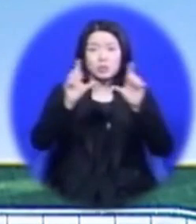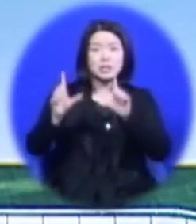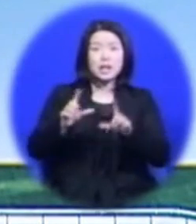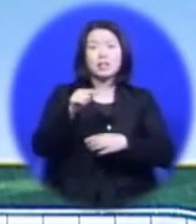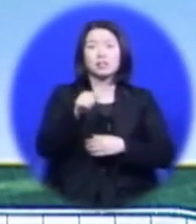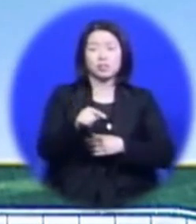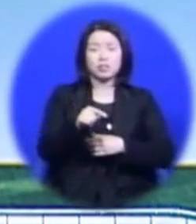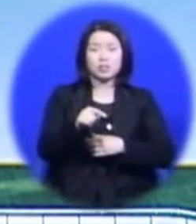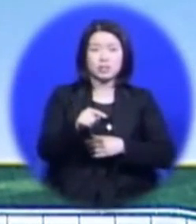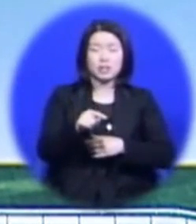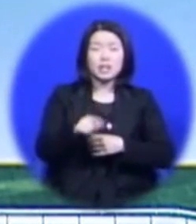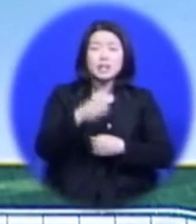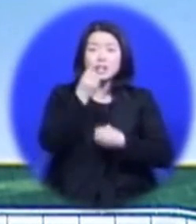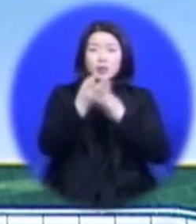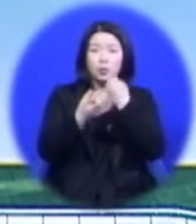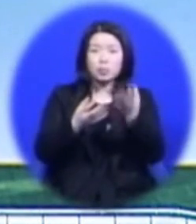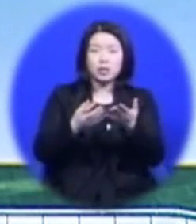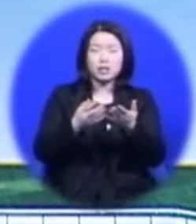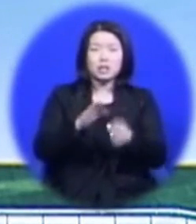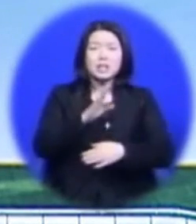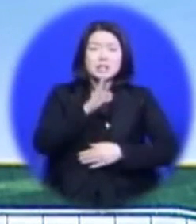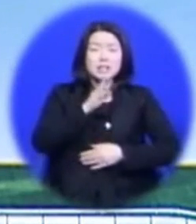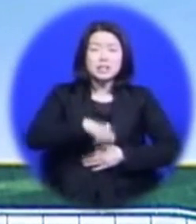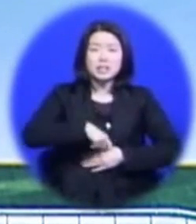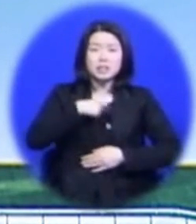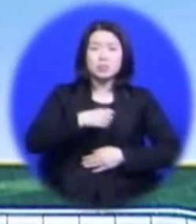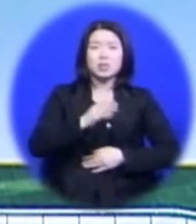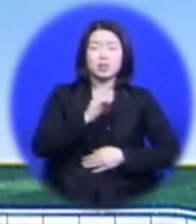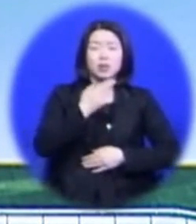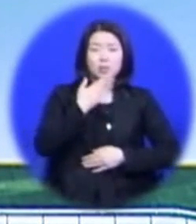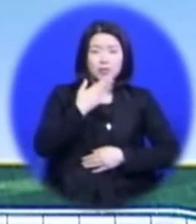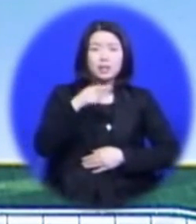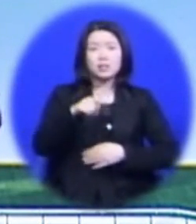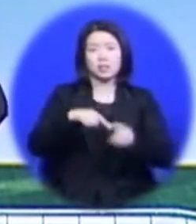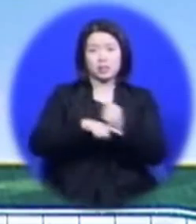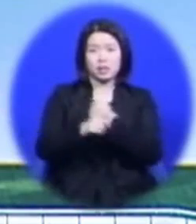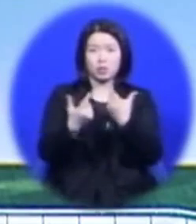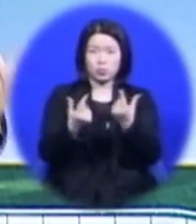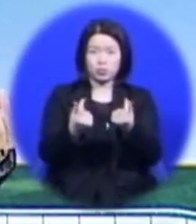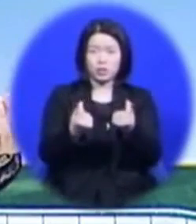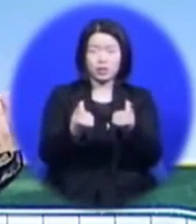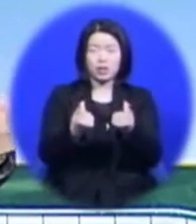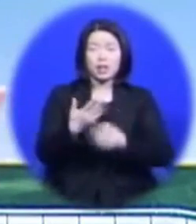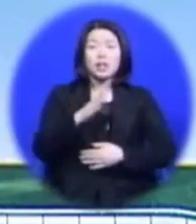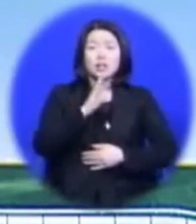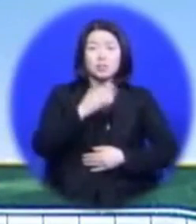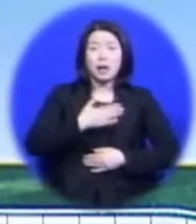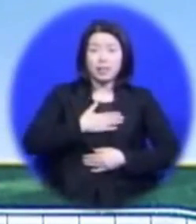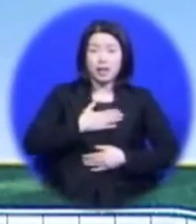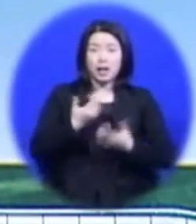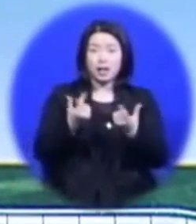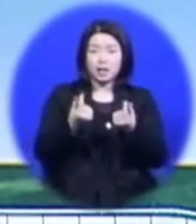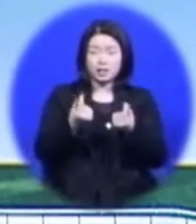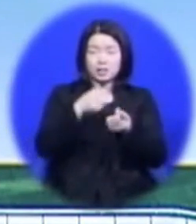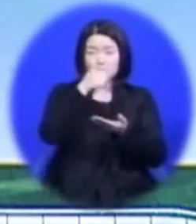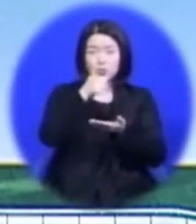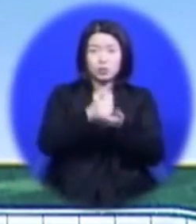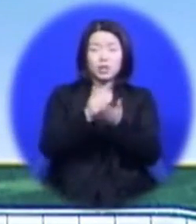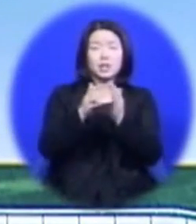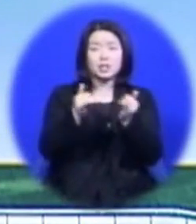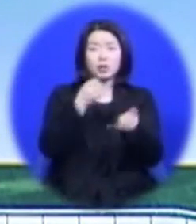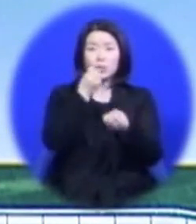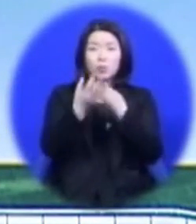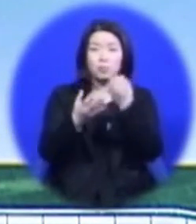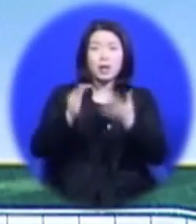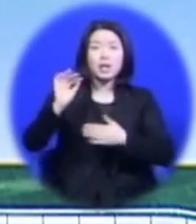이 고백이 진정성이 없다는 뜻입니다. 정말 나 같은 죄인이라고 라고 이렇게 고백이 되는